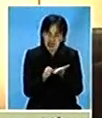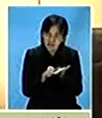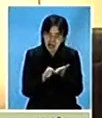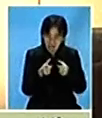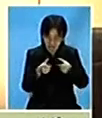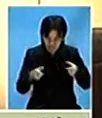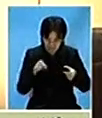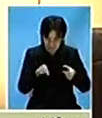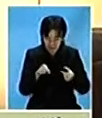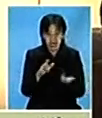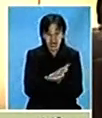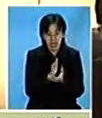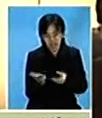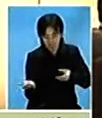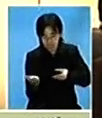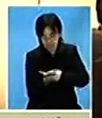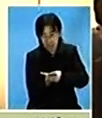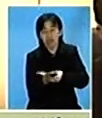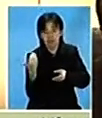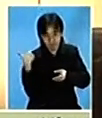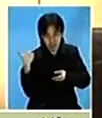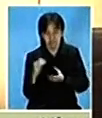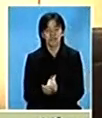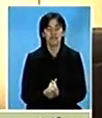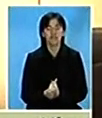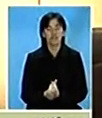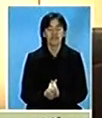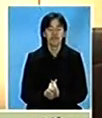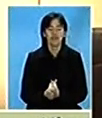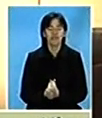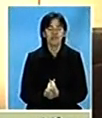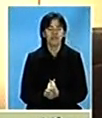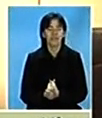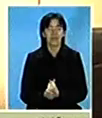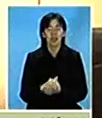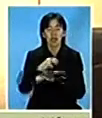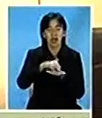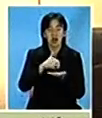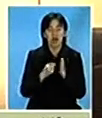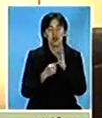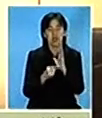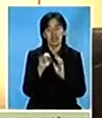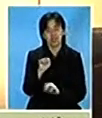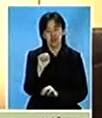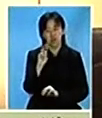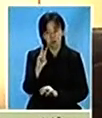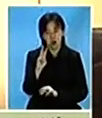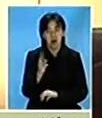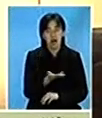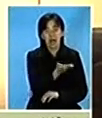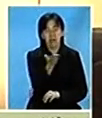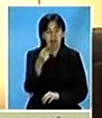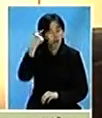านดังปรากฏอยู่ในใบแทรกคำขอแก้ไขรายงานต่อคณะกรรมการซึ่งได้เรียนเสนอต่อสมาชิกวุฒิสภาทุกท่าน